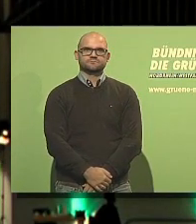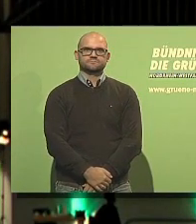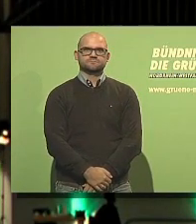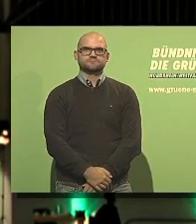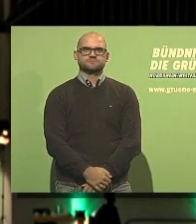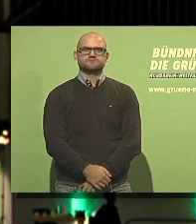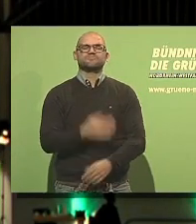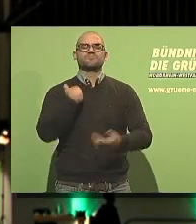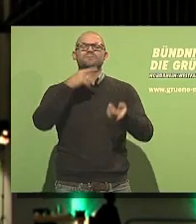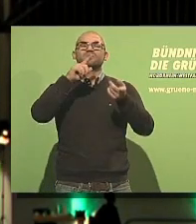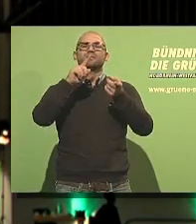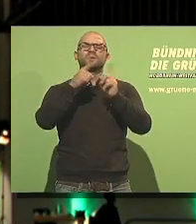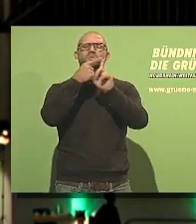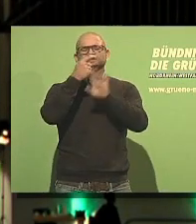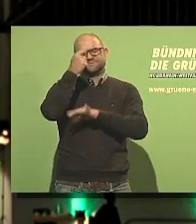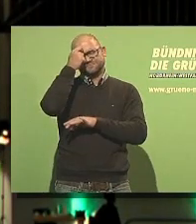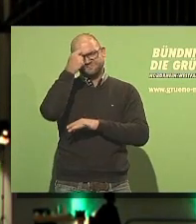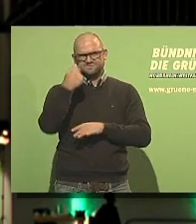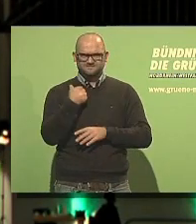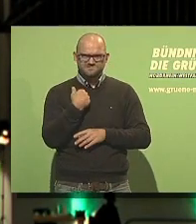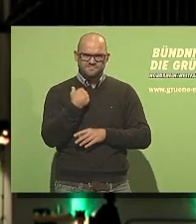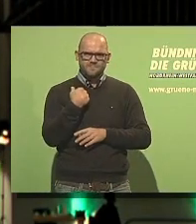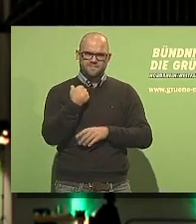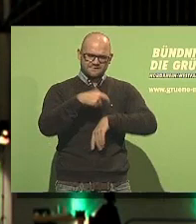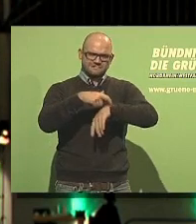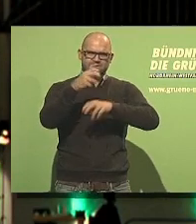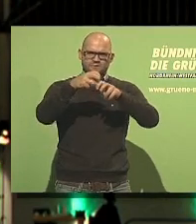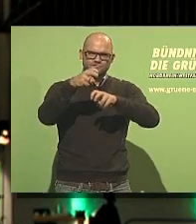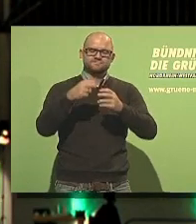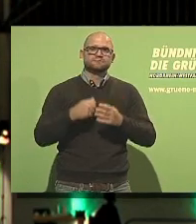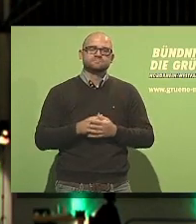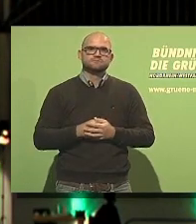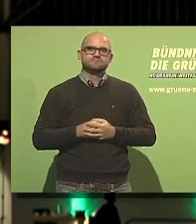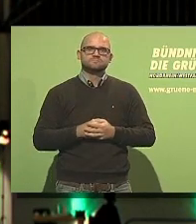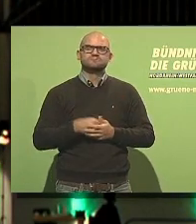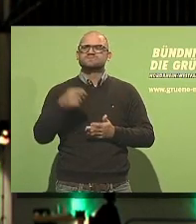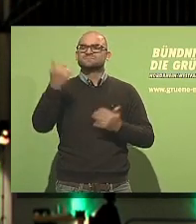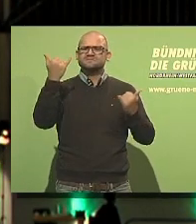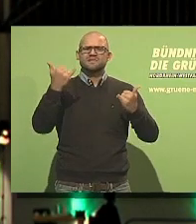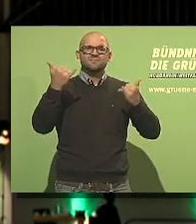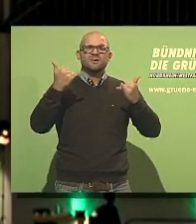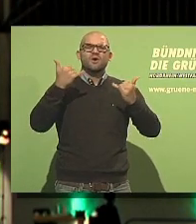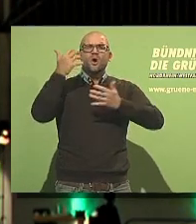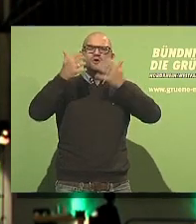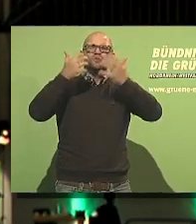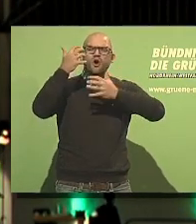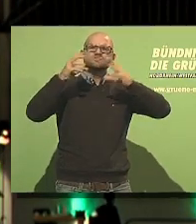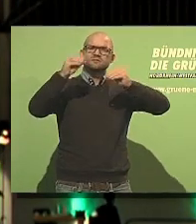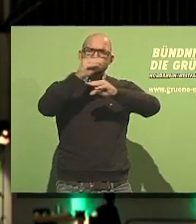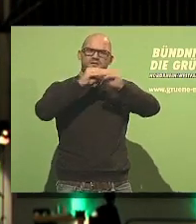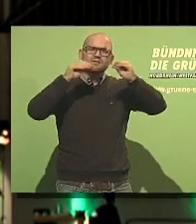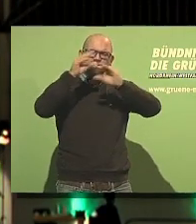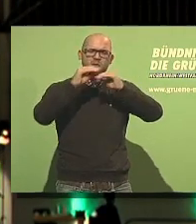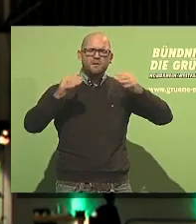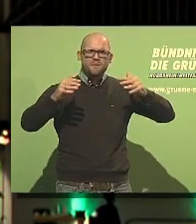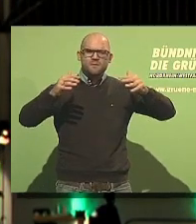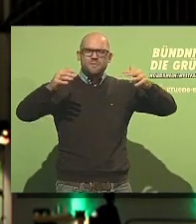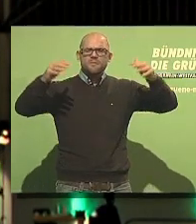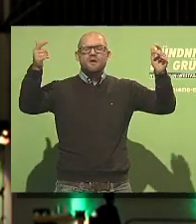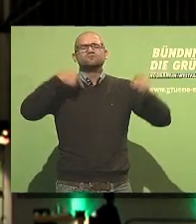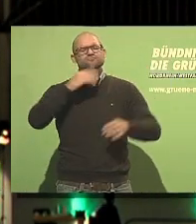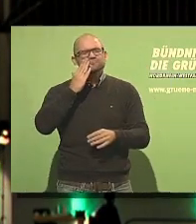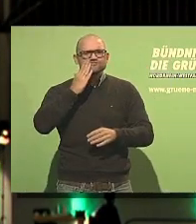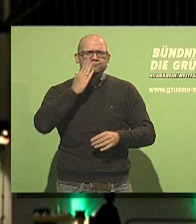Ich nutze noch mal kurz die Gelegenheit, jetzt gerade geht's, es wird, der Geräuschpegel steigt im Laufe dieses Abends. Ich würde euch